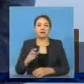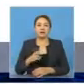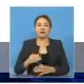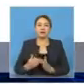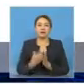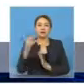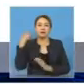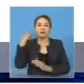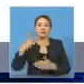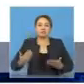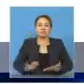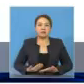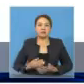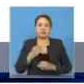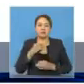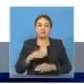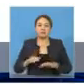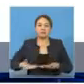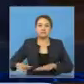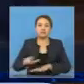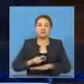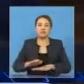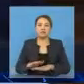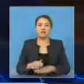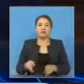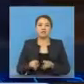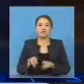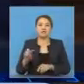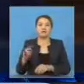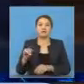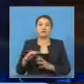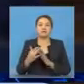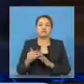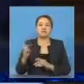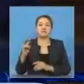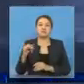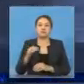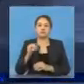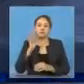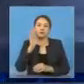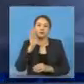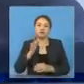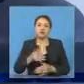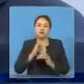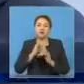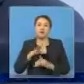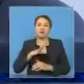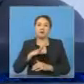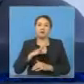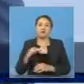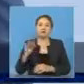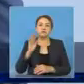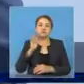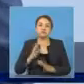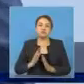повышению качества жизни и благосостояния населения. Так, в селе Иргиз в целях обеспечения населения питьевой водой проведена реконструкция